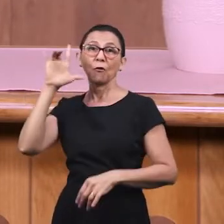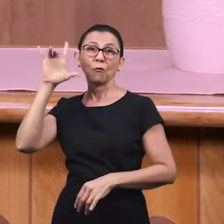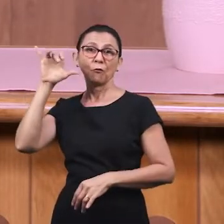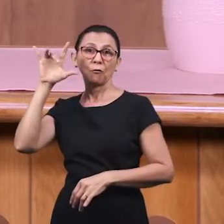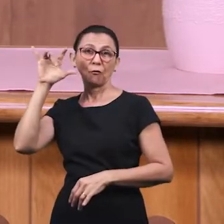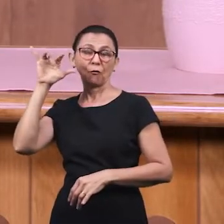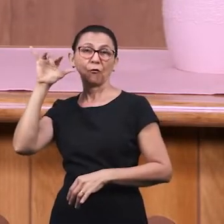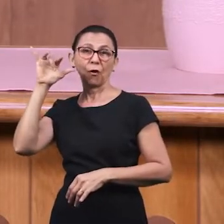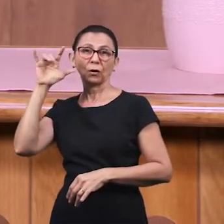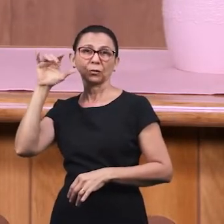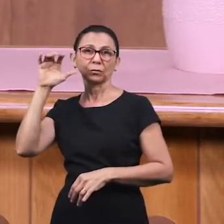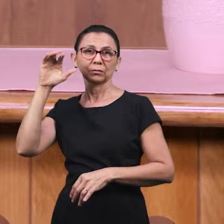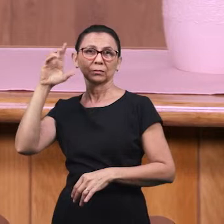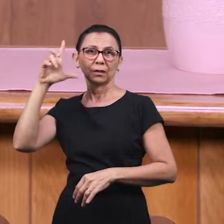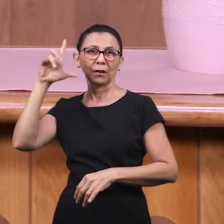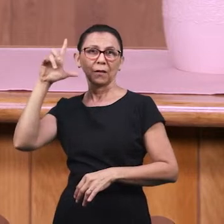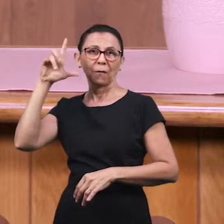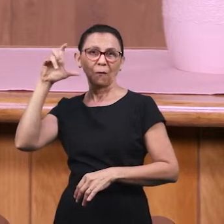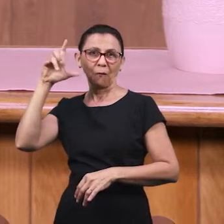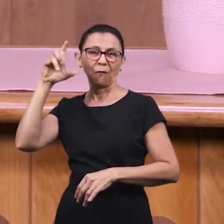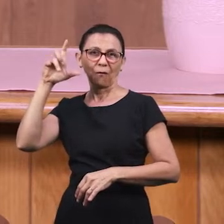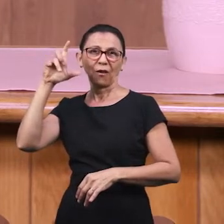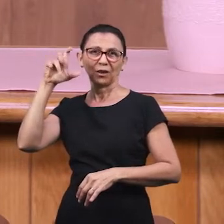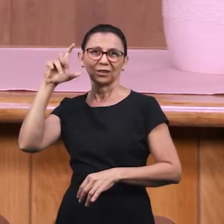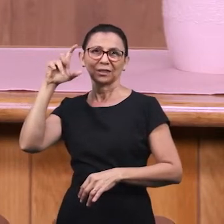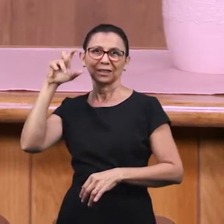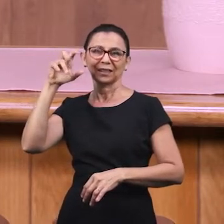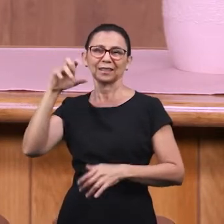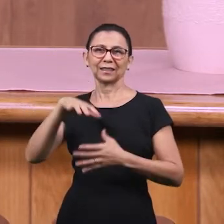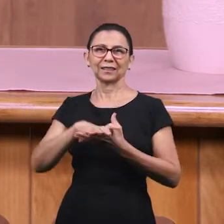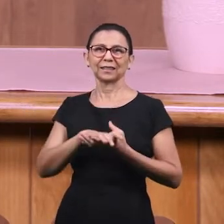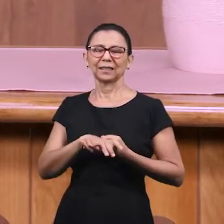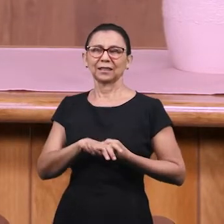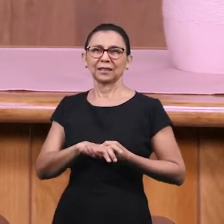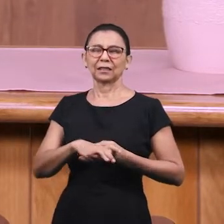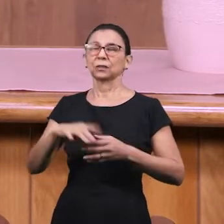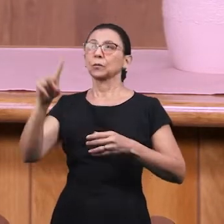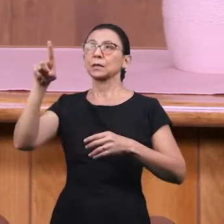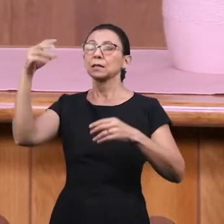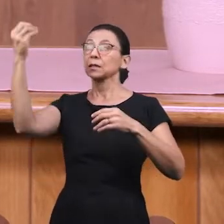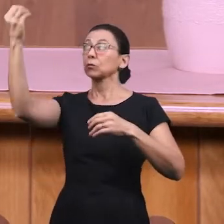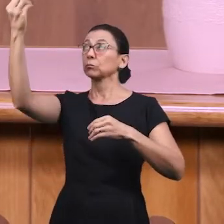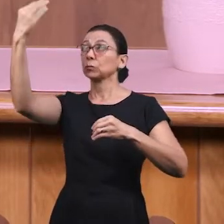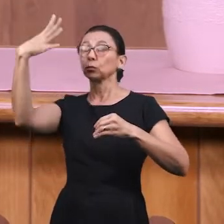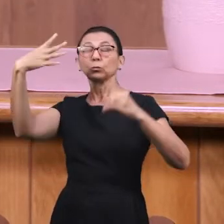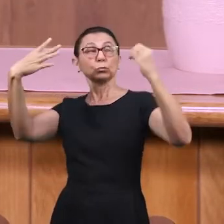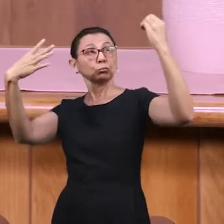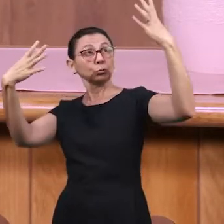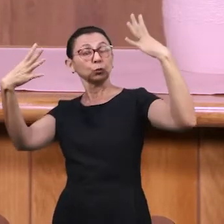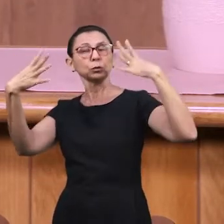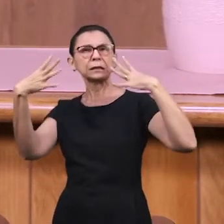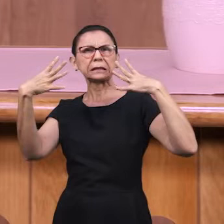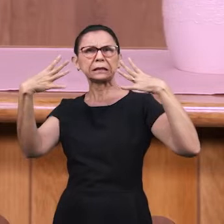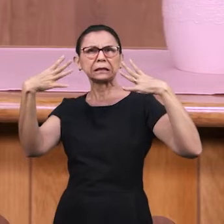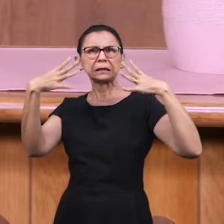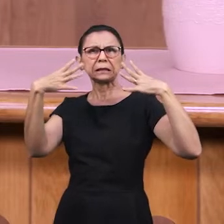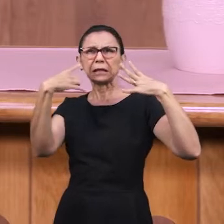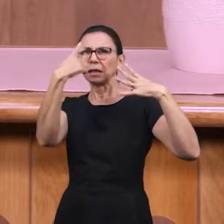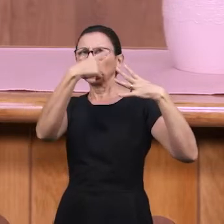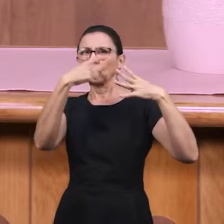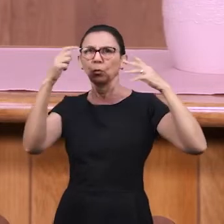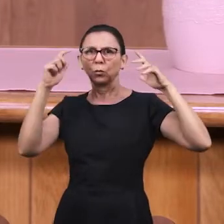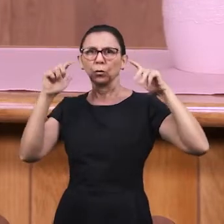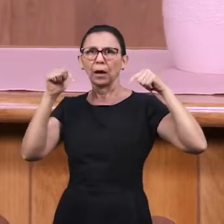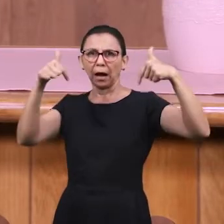как у камер есть. Когда много света, диафрагма, она сжимается автоматически, зрачок,